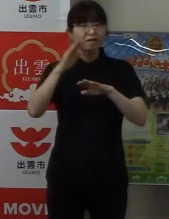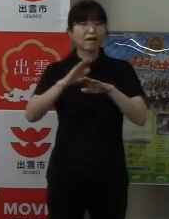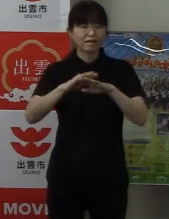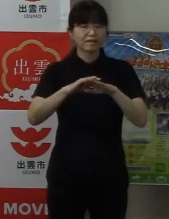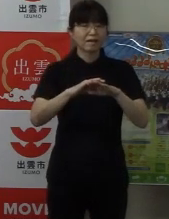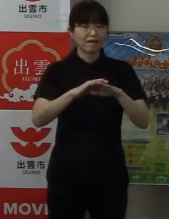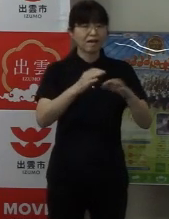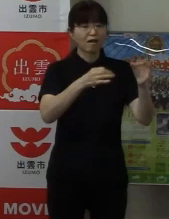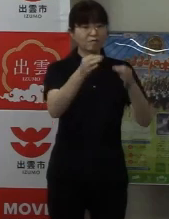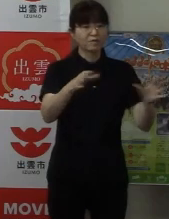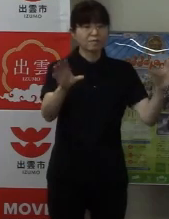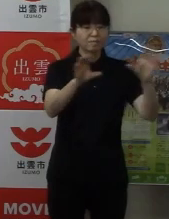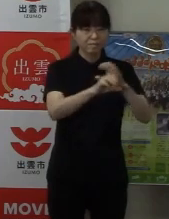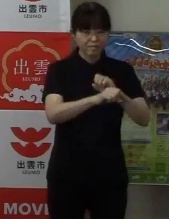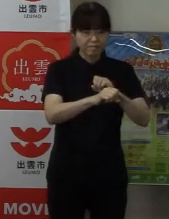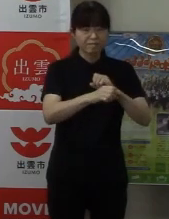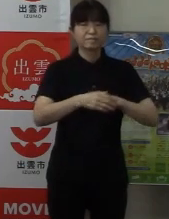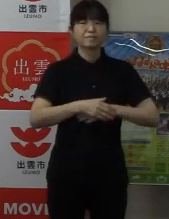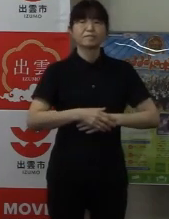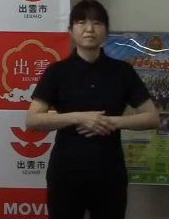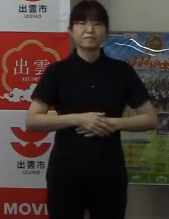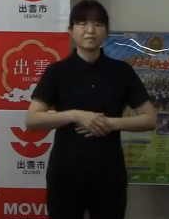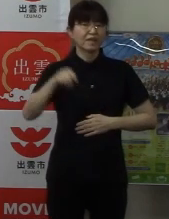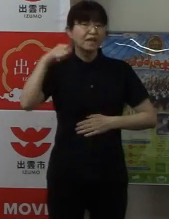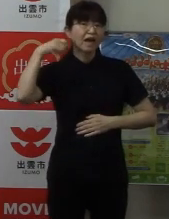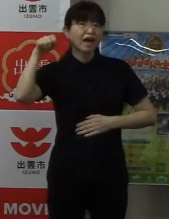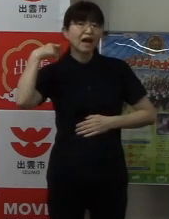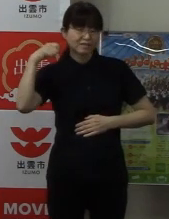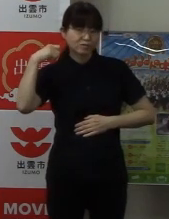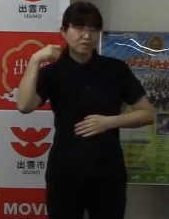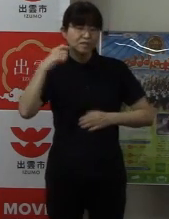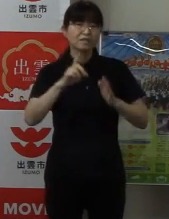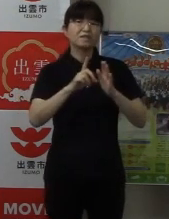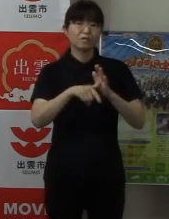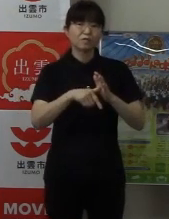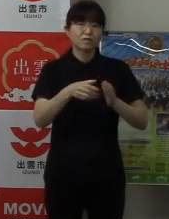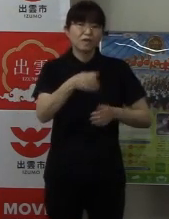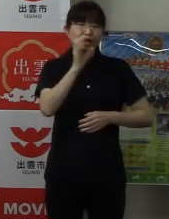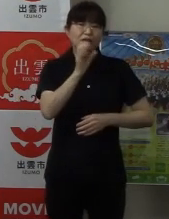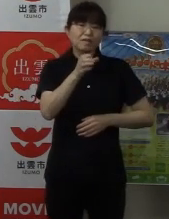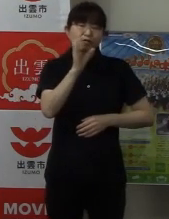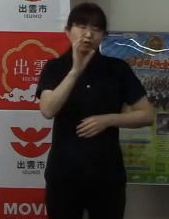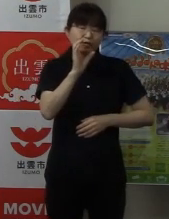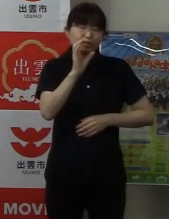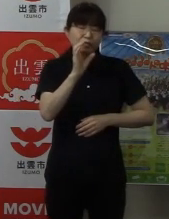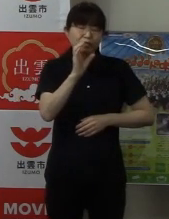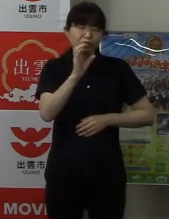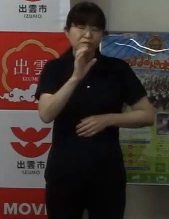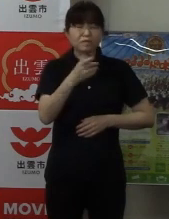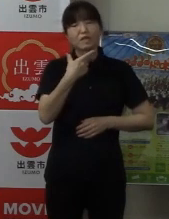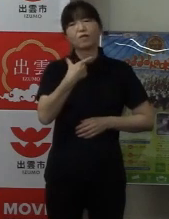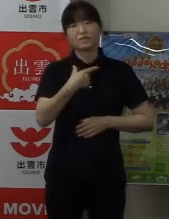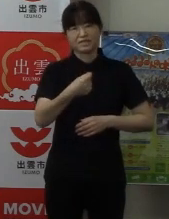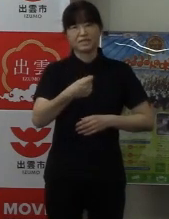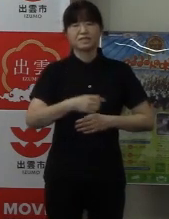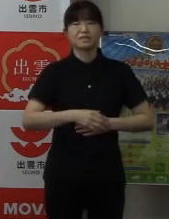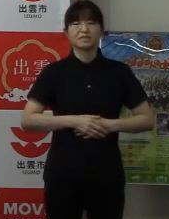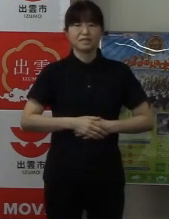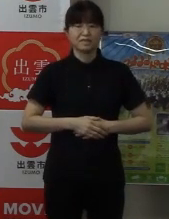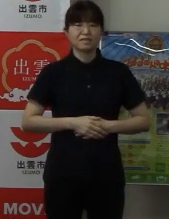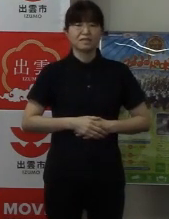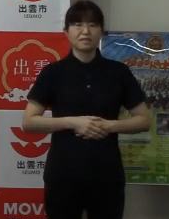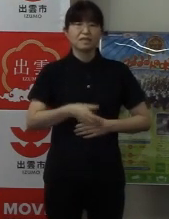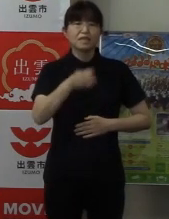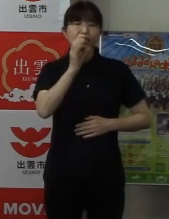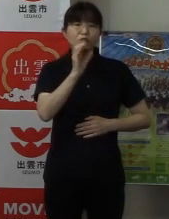ないということであります。まあ、暑いですので水分等とか取っていただきたいと思いますので、そのような水分